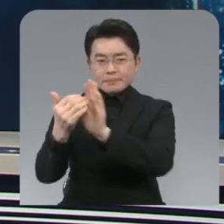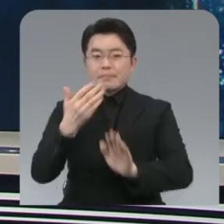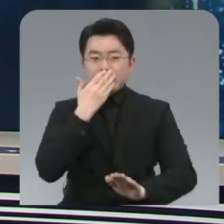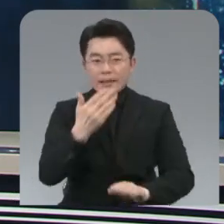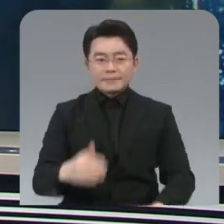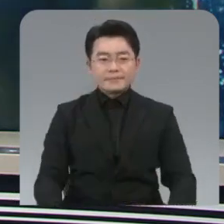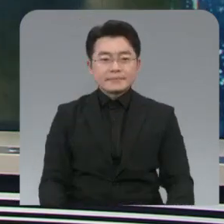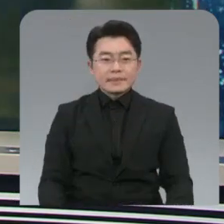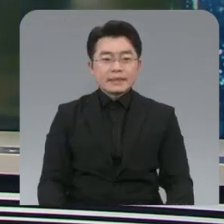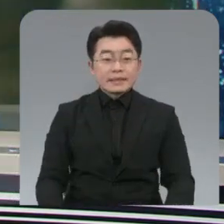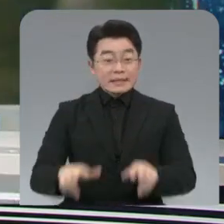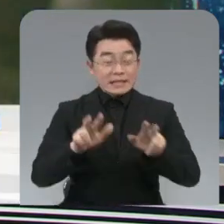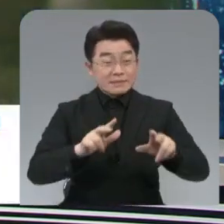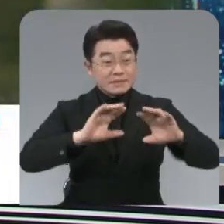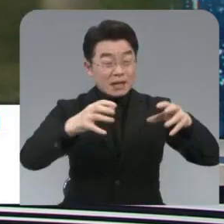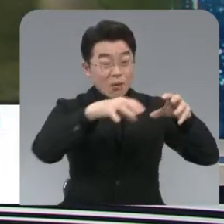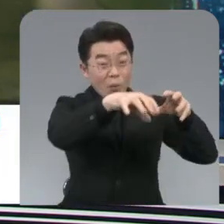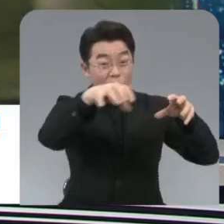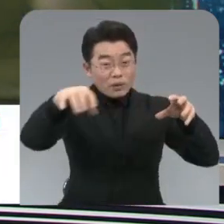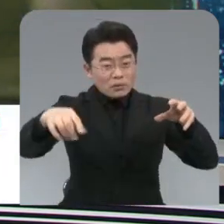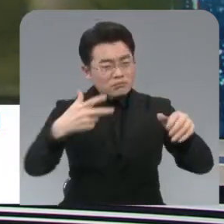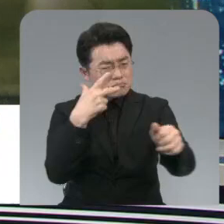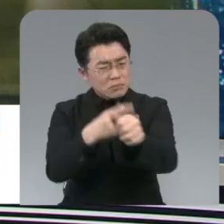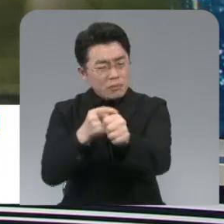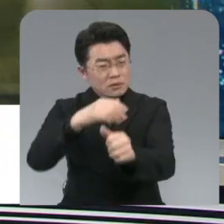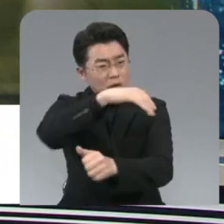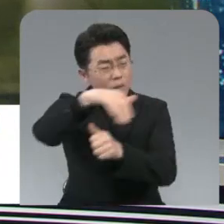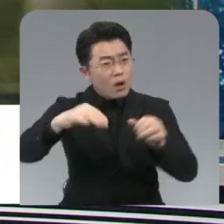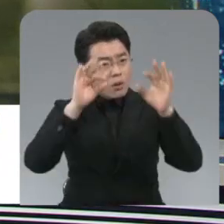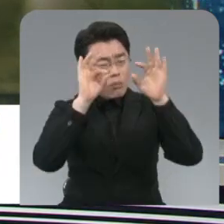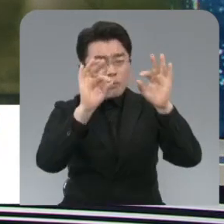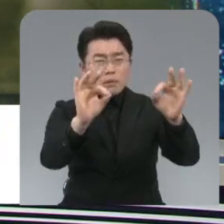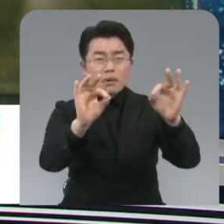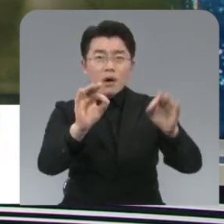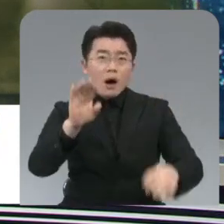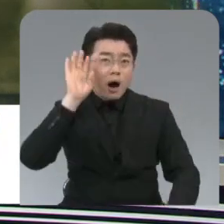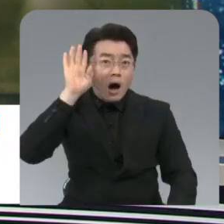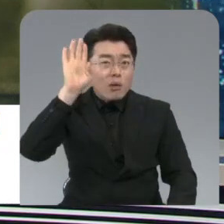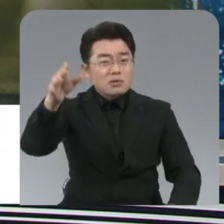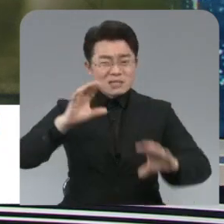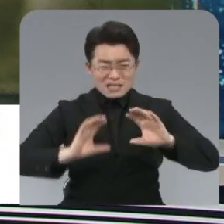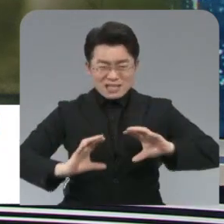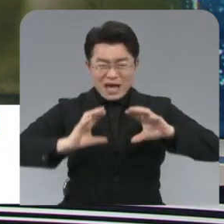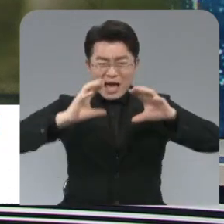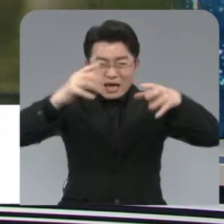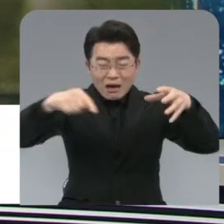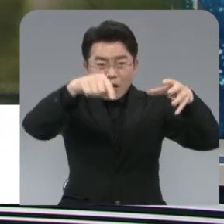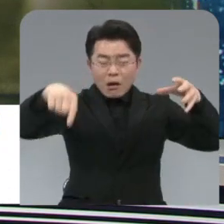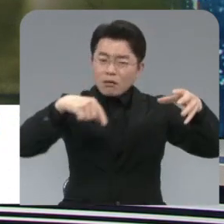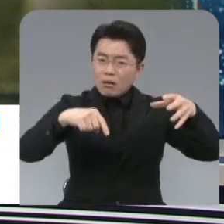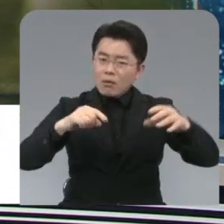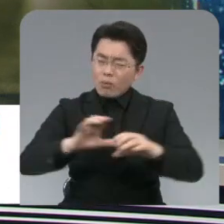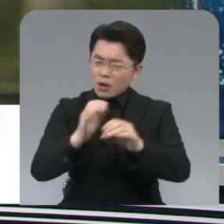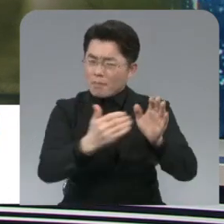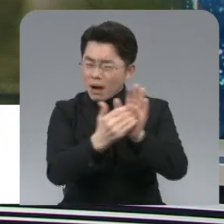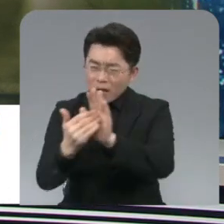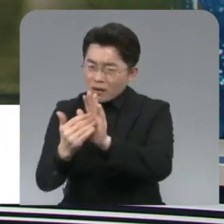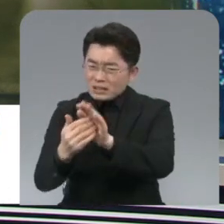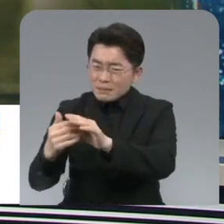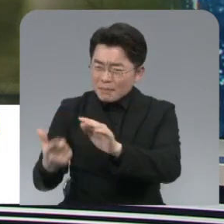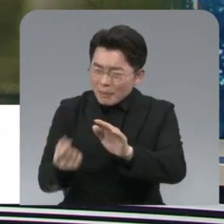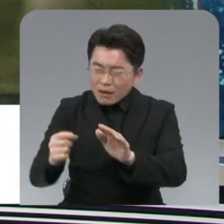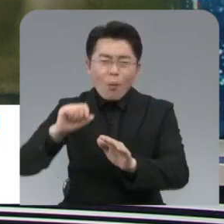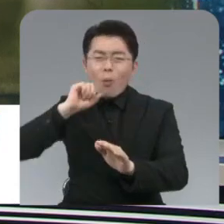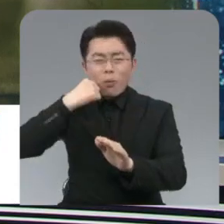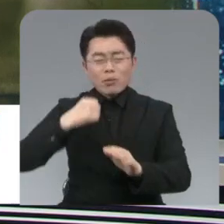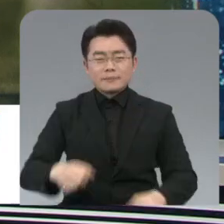현재 백신 접종 중인 주요 나라들의 상황으로 볼 때 전 세계적인 집단 면역을 목표대로 달성하기는 힘들어 보입니다. 베를린